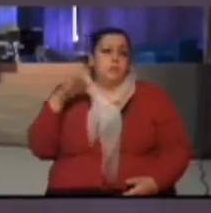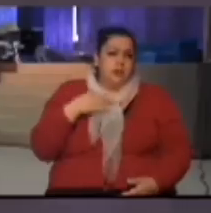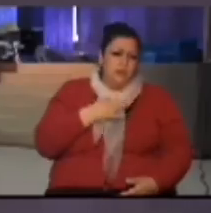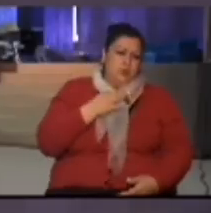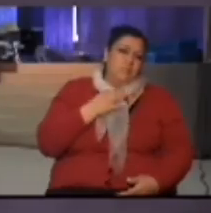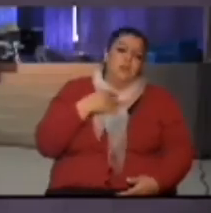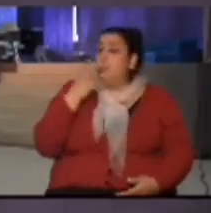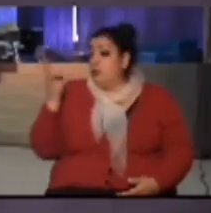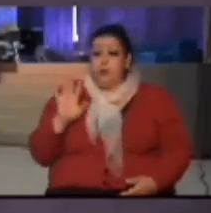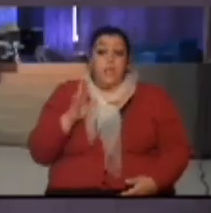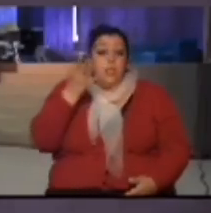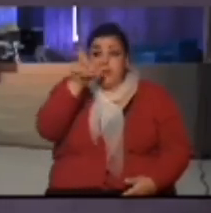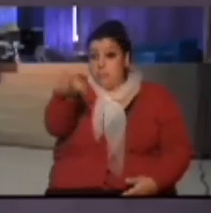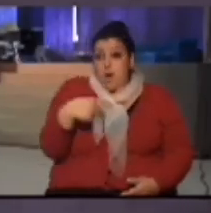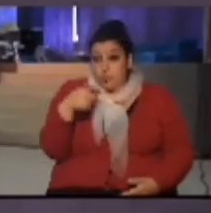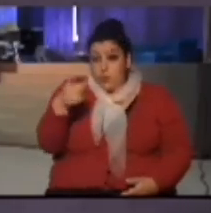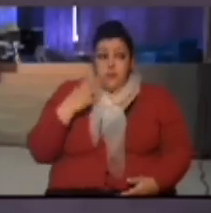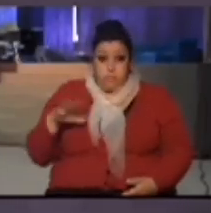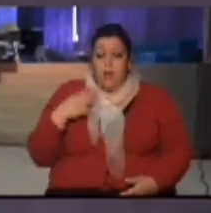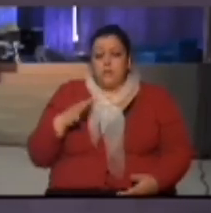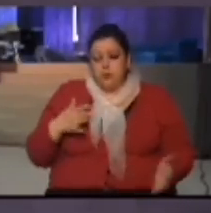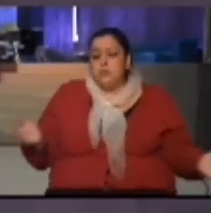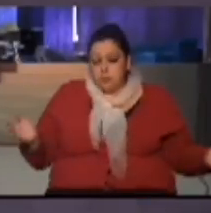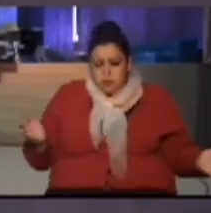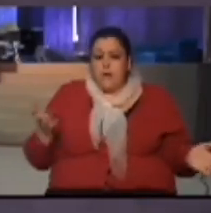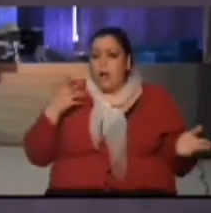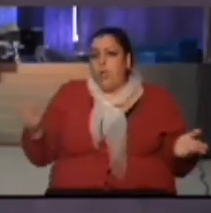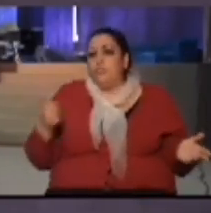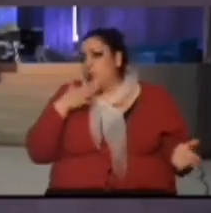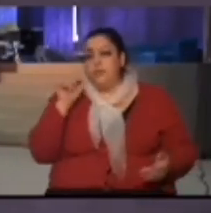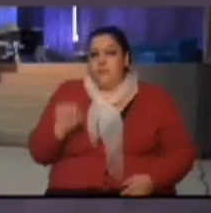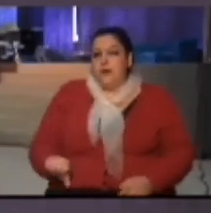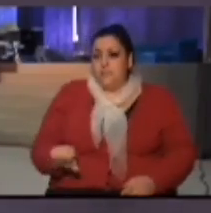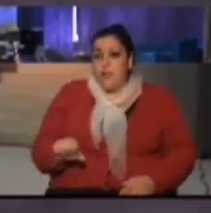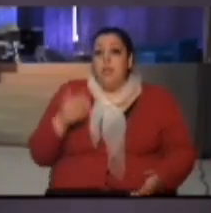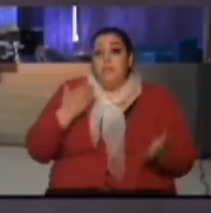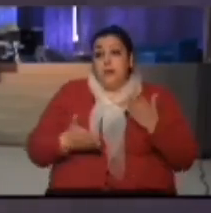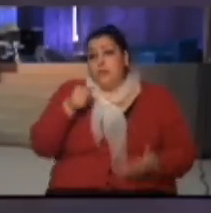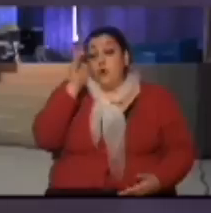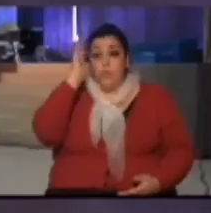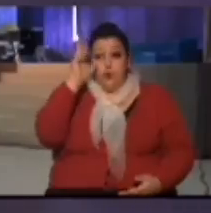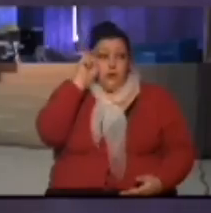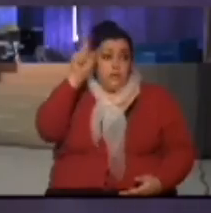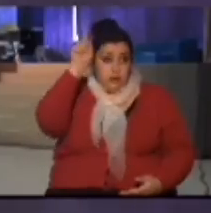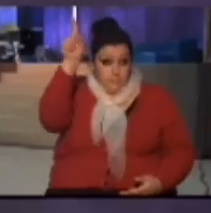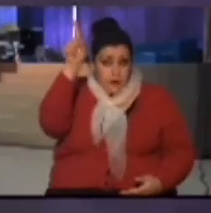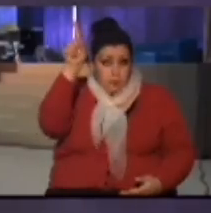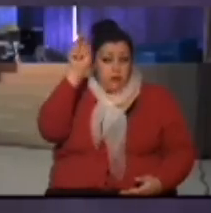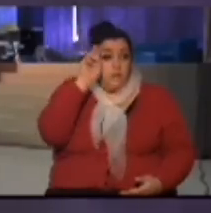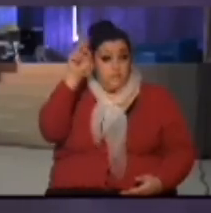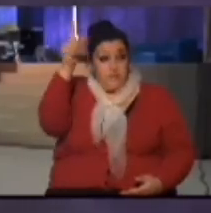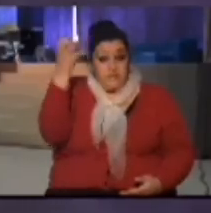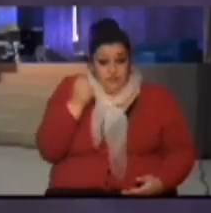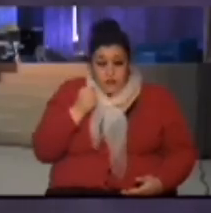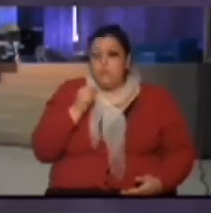մենք մարդուց ենք սպասում, ահավոր վատ խոսքեր ասում Սուրբ Գիրքը դրա մասին, իսկ եթե մեր հույսը Աստված է, ուրեմն դու ճիշտ ես